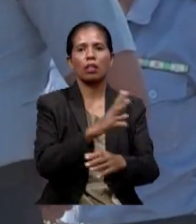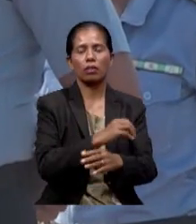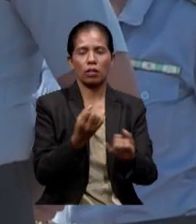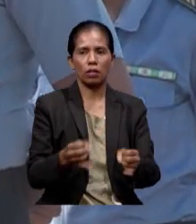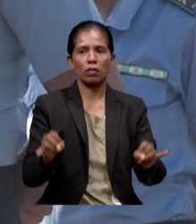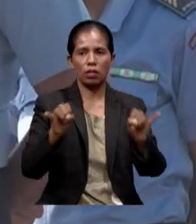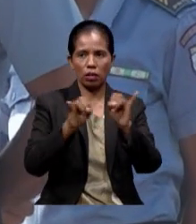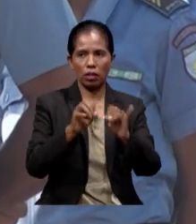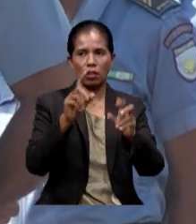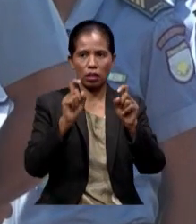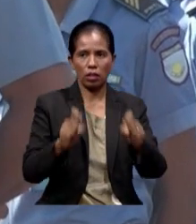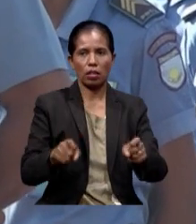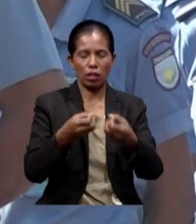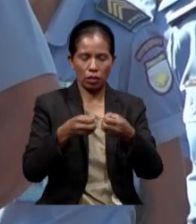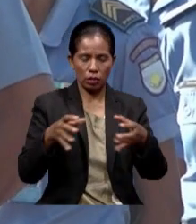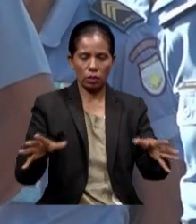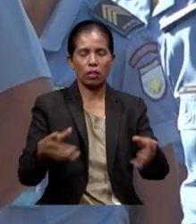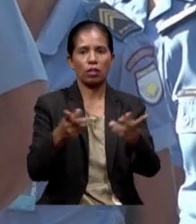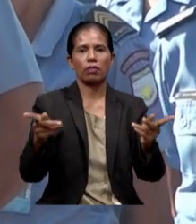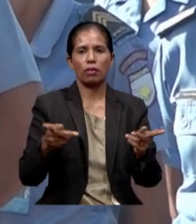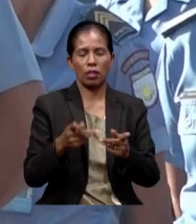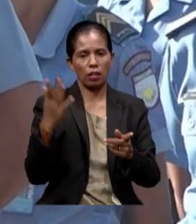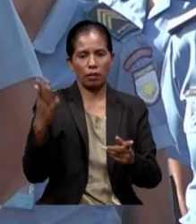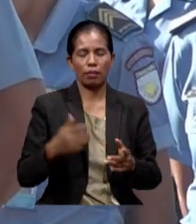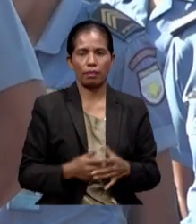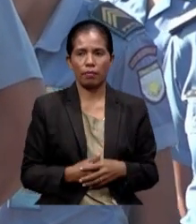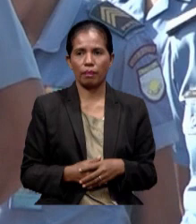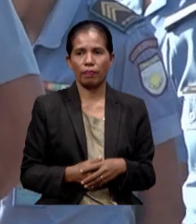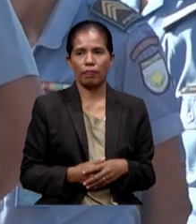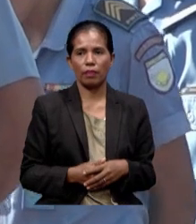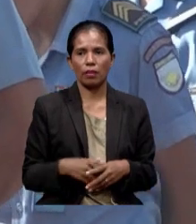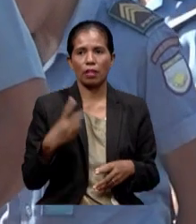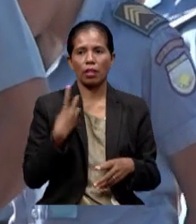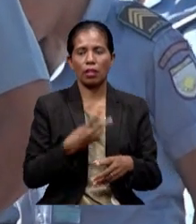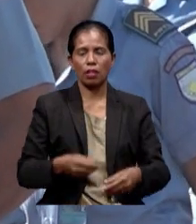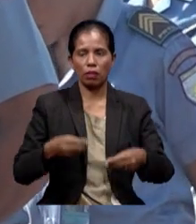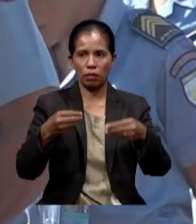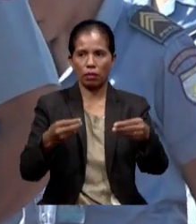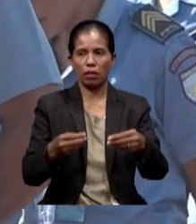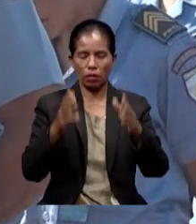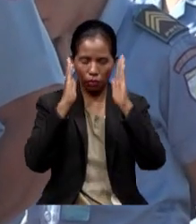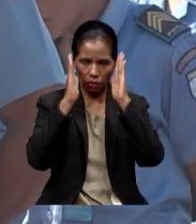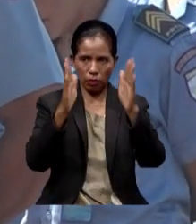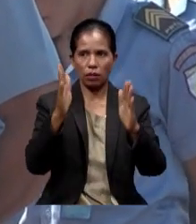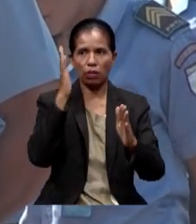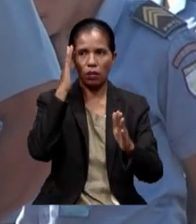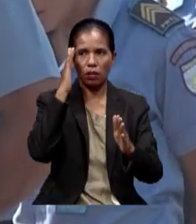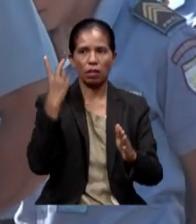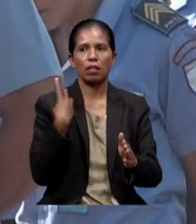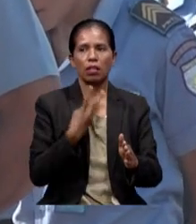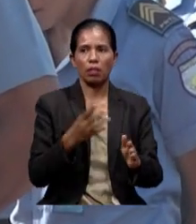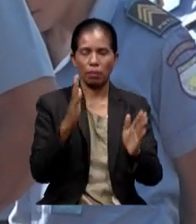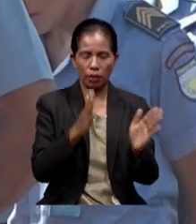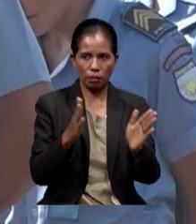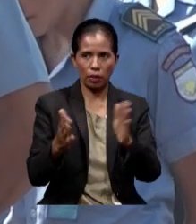instituição Penitel, tem que hamamu kfaten. Ita, forente sa uma sira para atomne atenção. Agora tem que preparar a